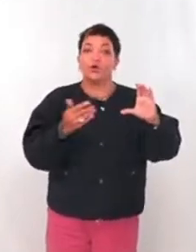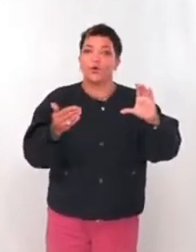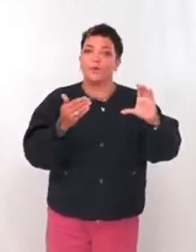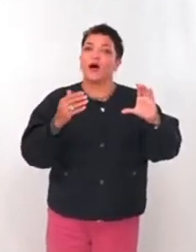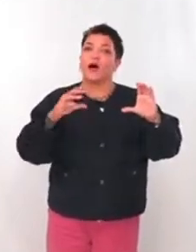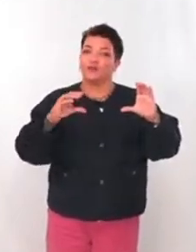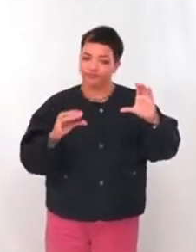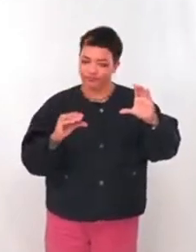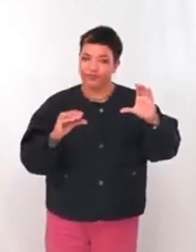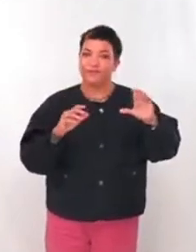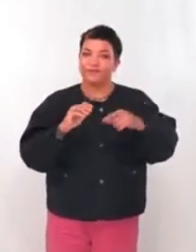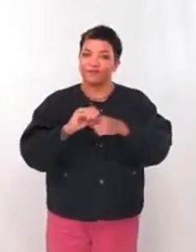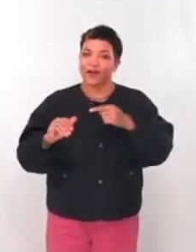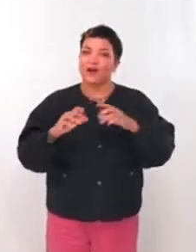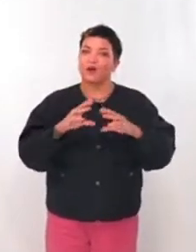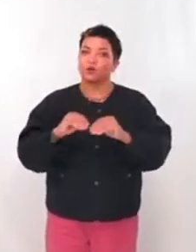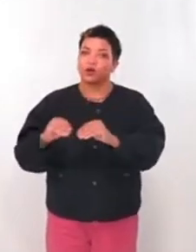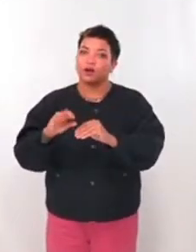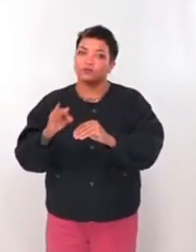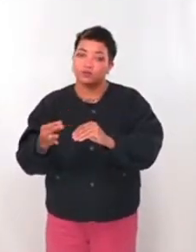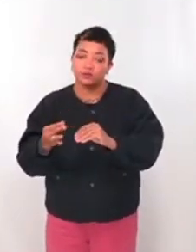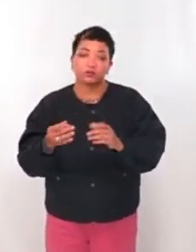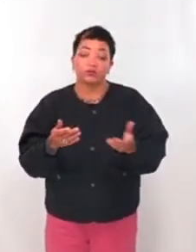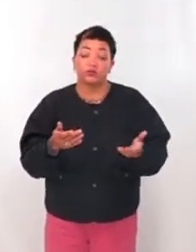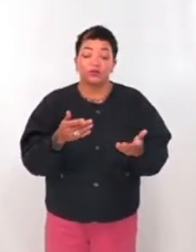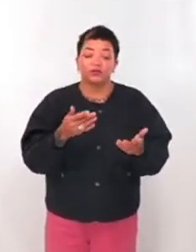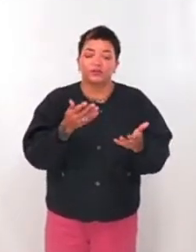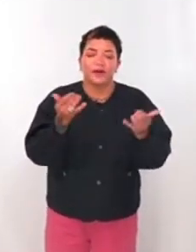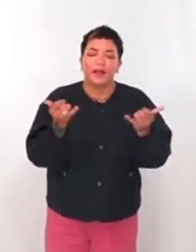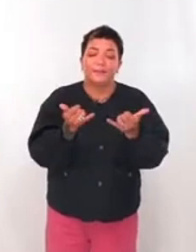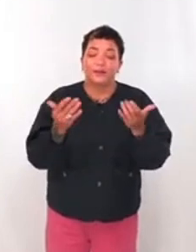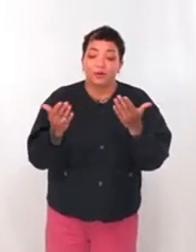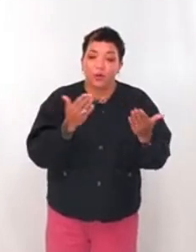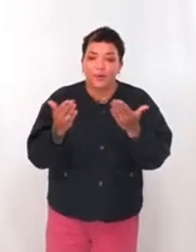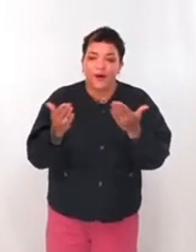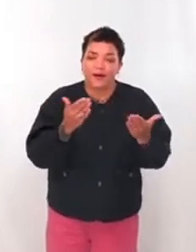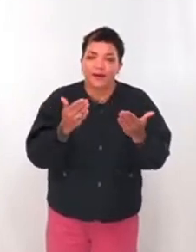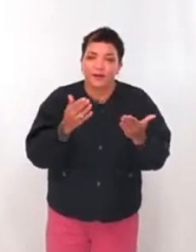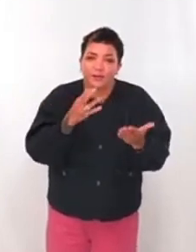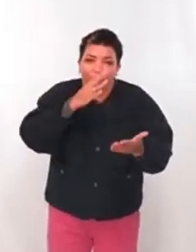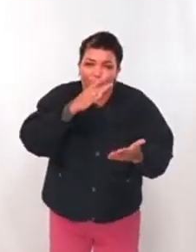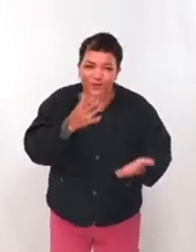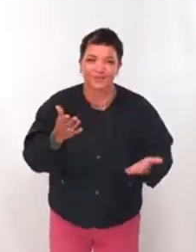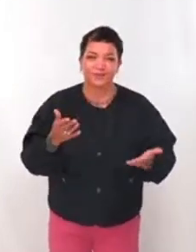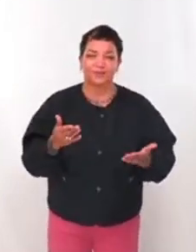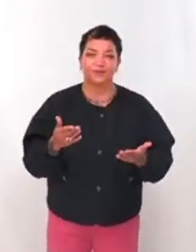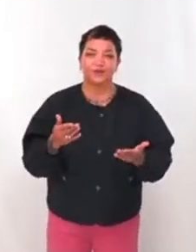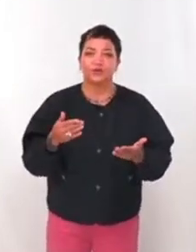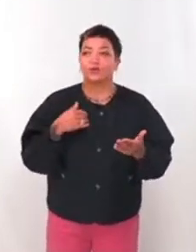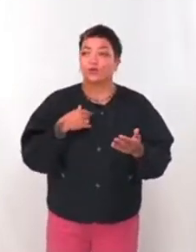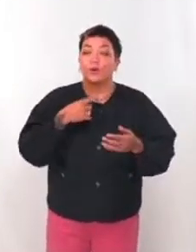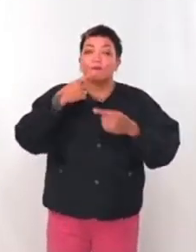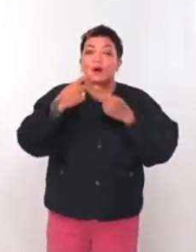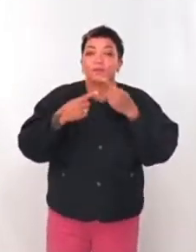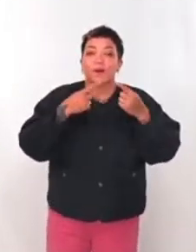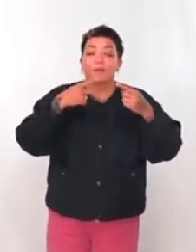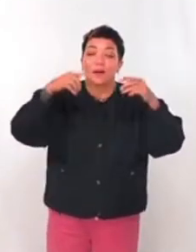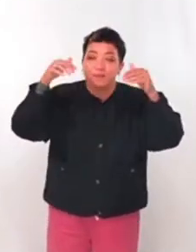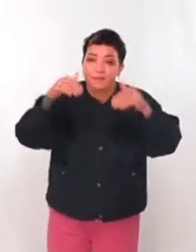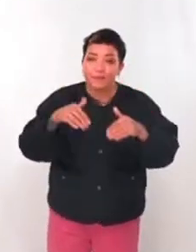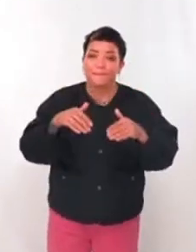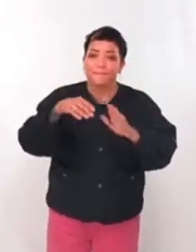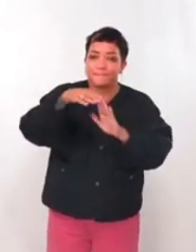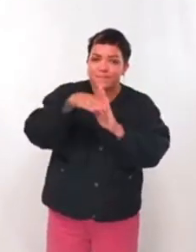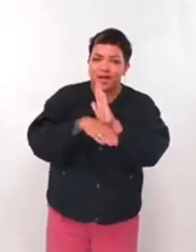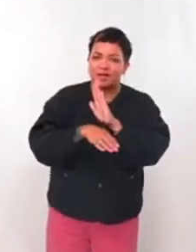éléments, ce sont des éléments qui sont tout simplement pas comparables et parler de baisse, c'est totalement faux. Pour parler de